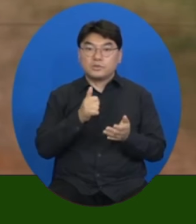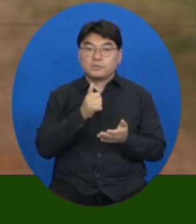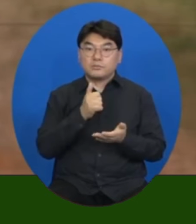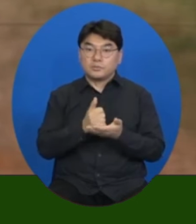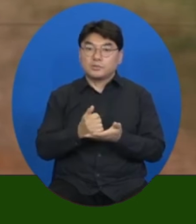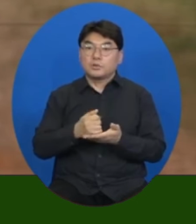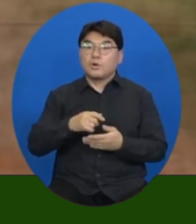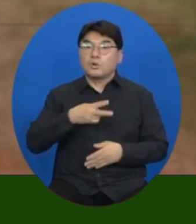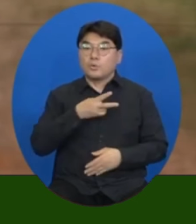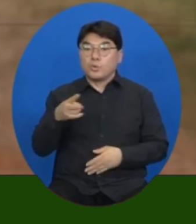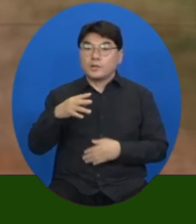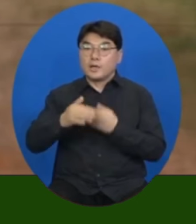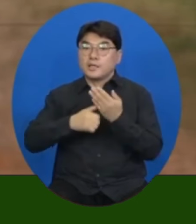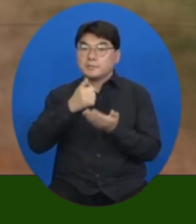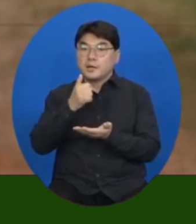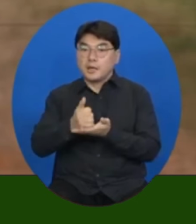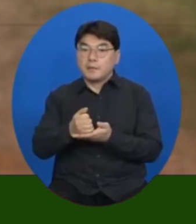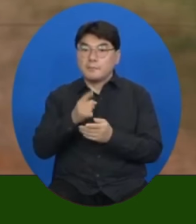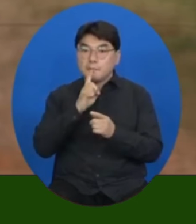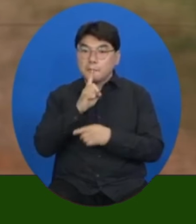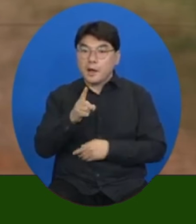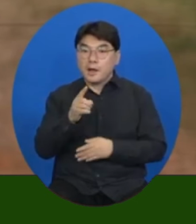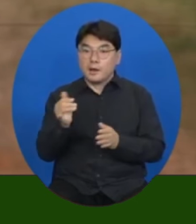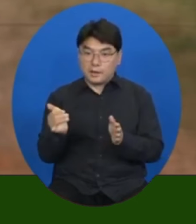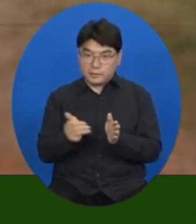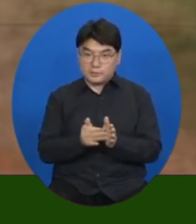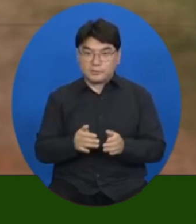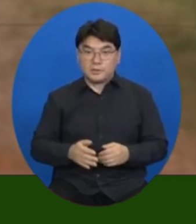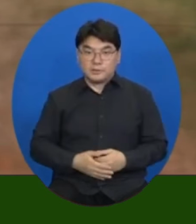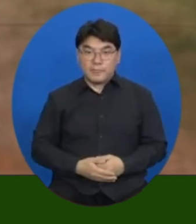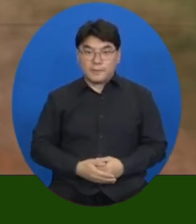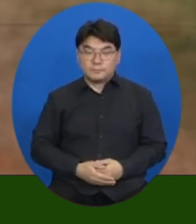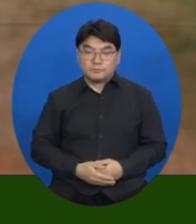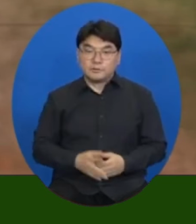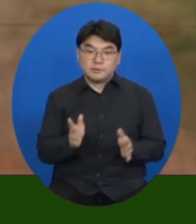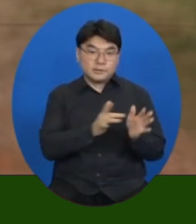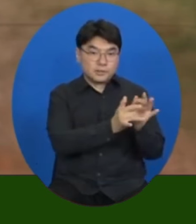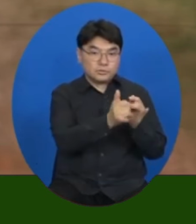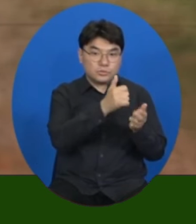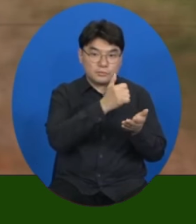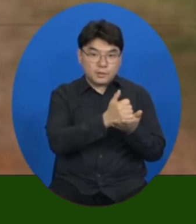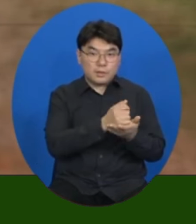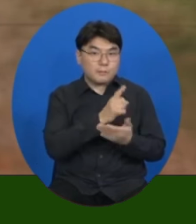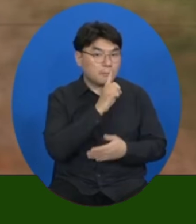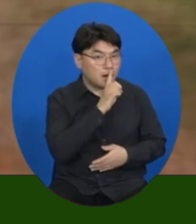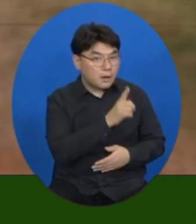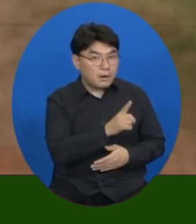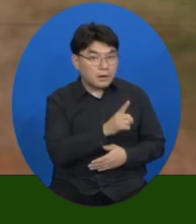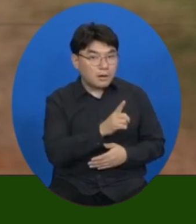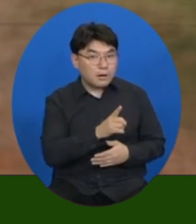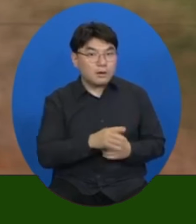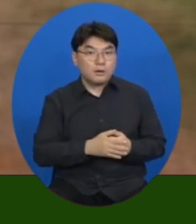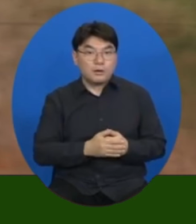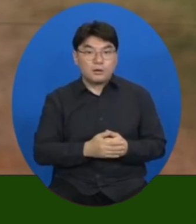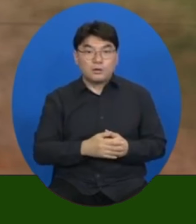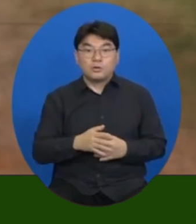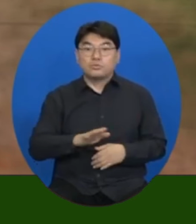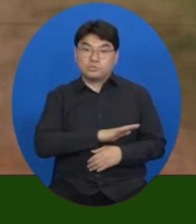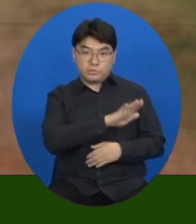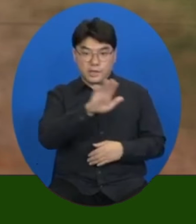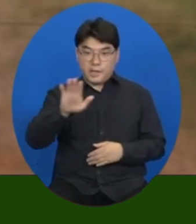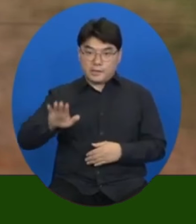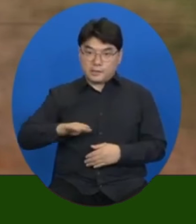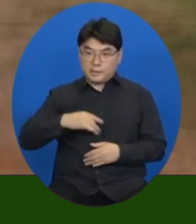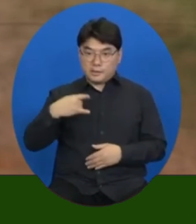하나님이라는 그런 충격적인 주장을 하셨어요 이런 예수님의 주장은 자기 주장은 우리들로